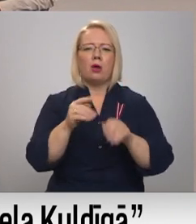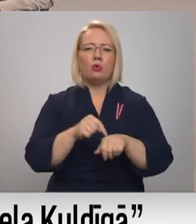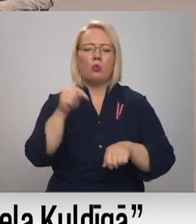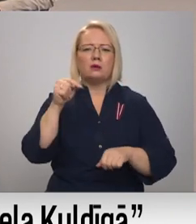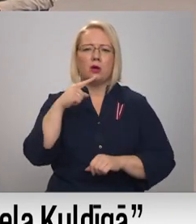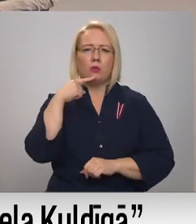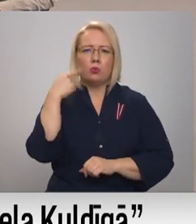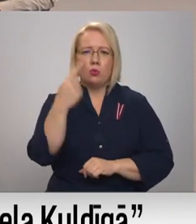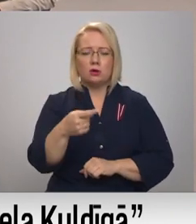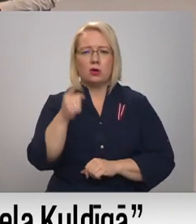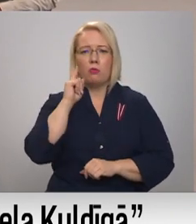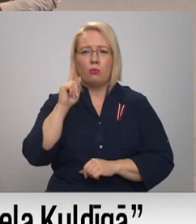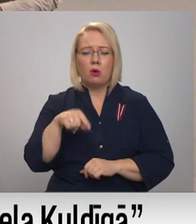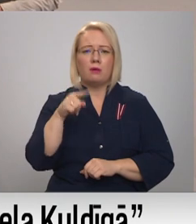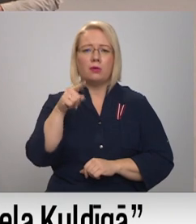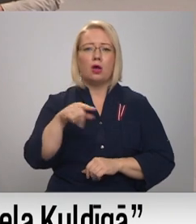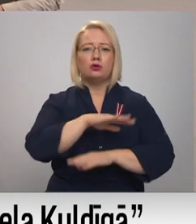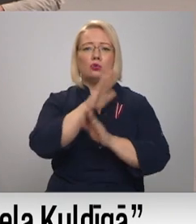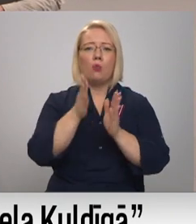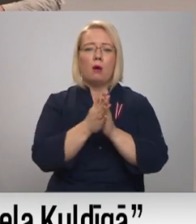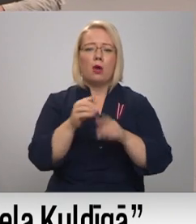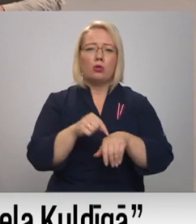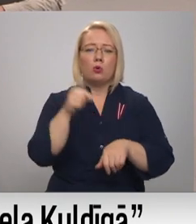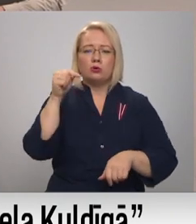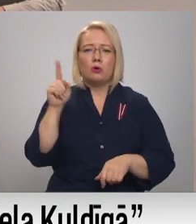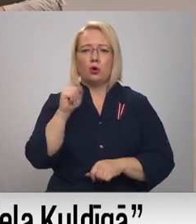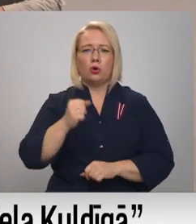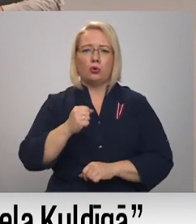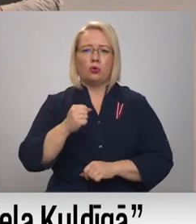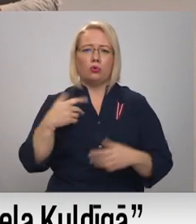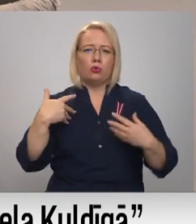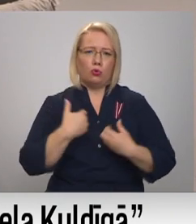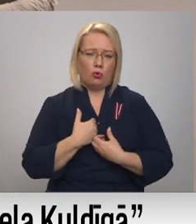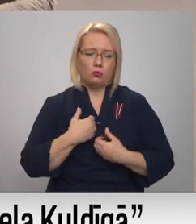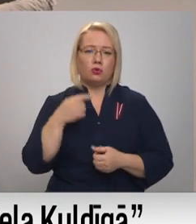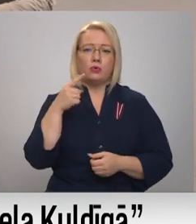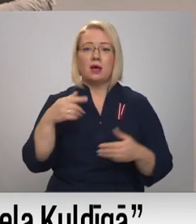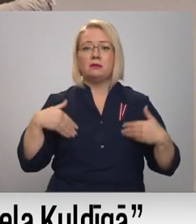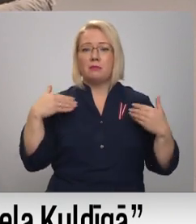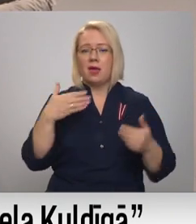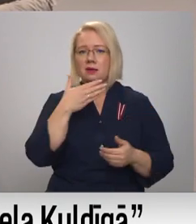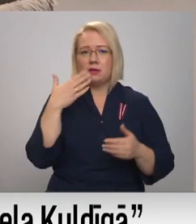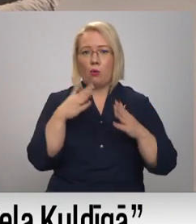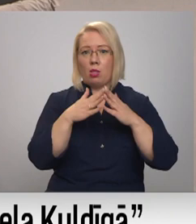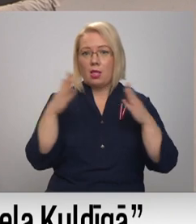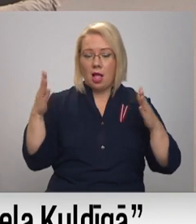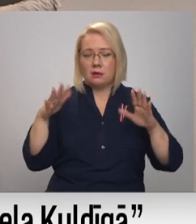kāds, nu, dabīgi tas kopējais noskaņojums ir samērē tāds padrums, tad jau, nu, tas prieks arī nav tāds liels, bet,